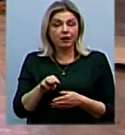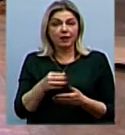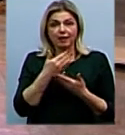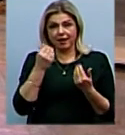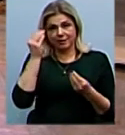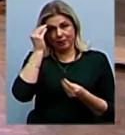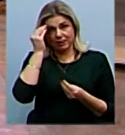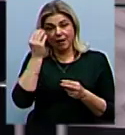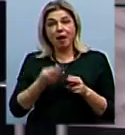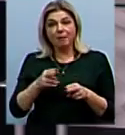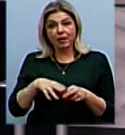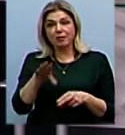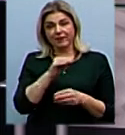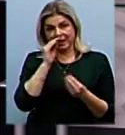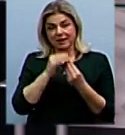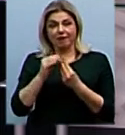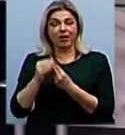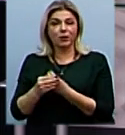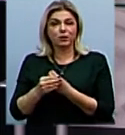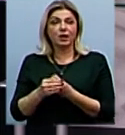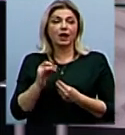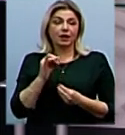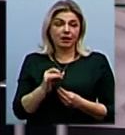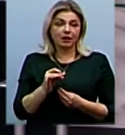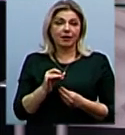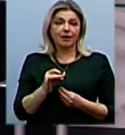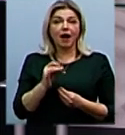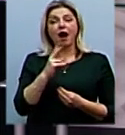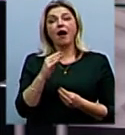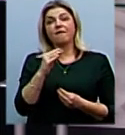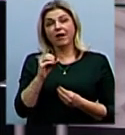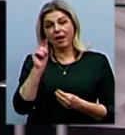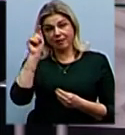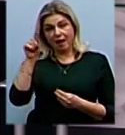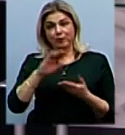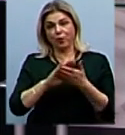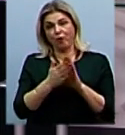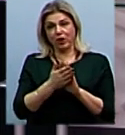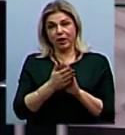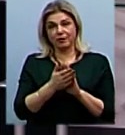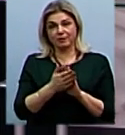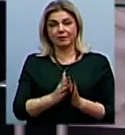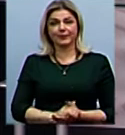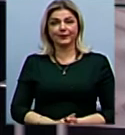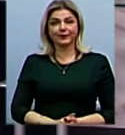смысла. Поэтому они все и скрываются, а и попутно где-нибудь в кафешках договариваются. Перед выборами.